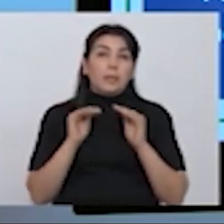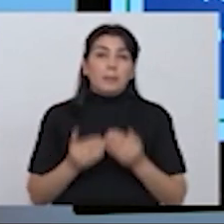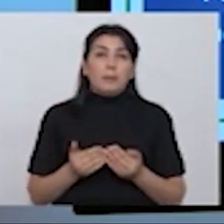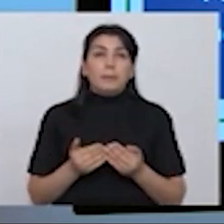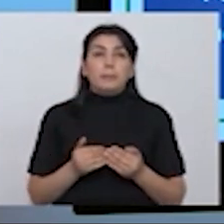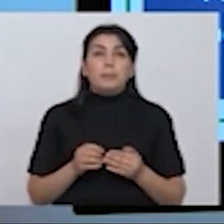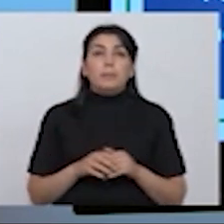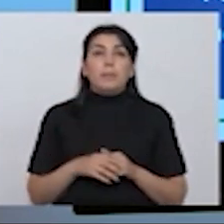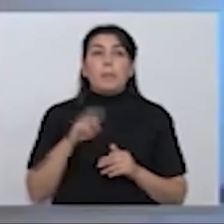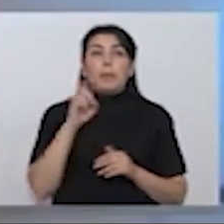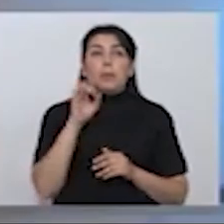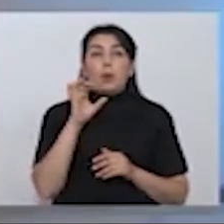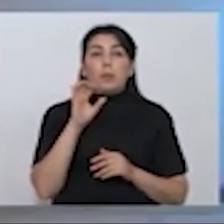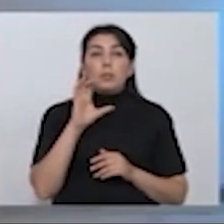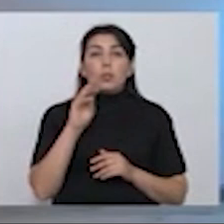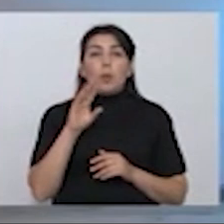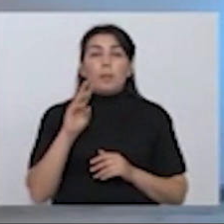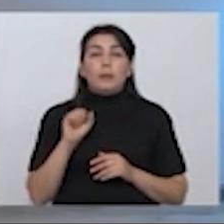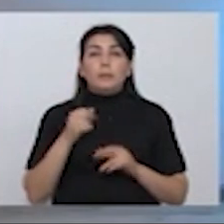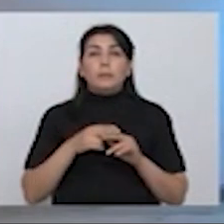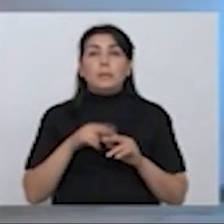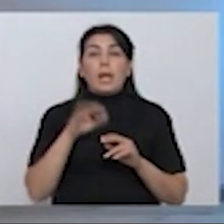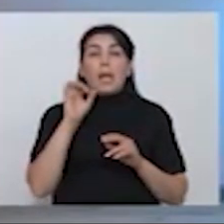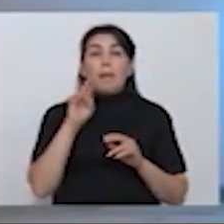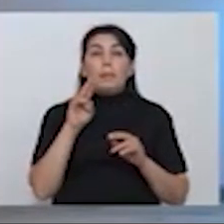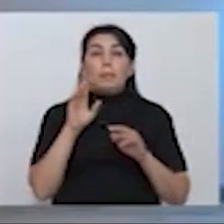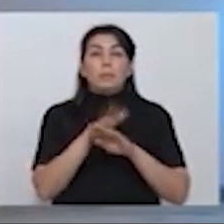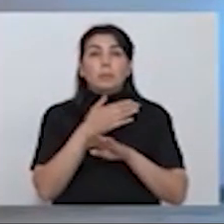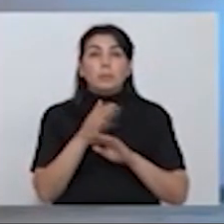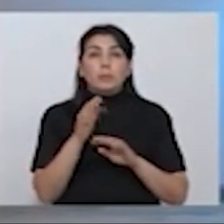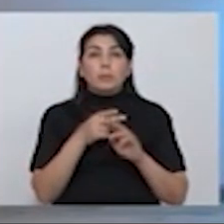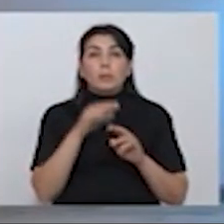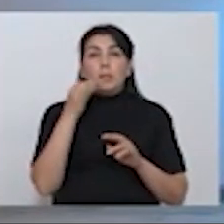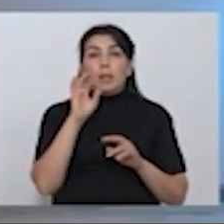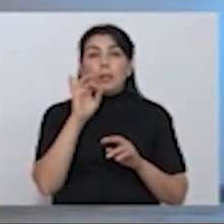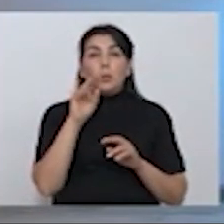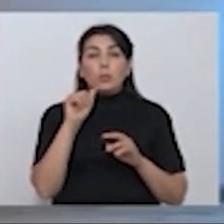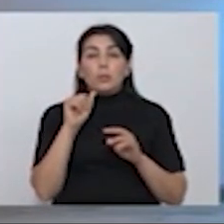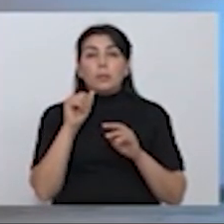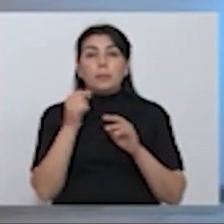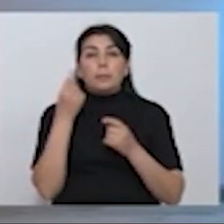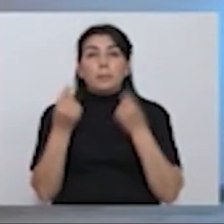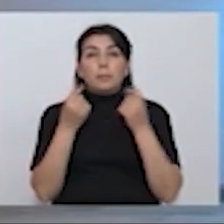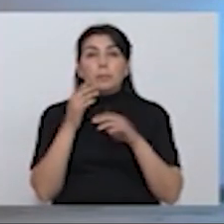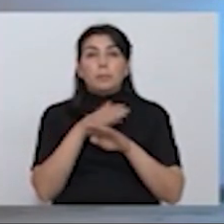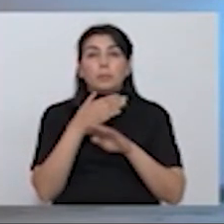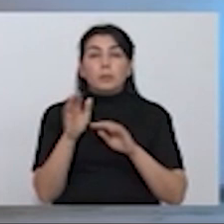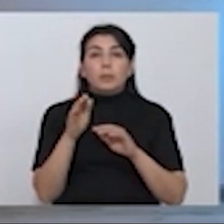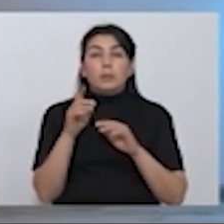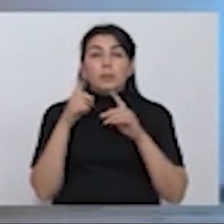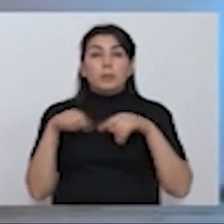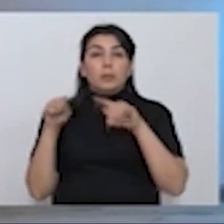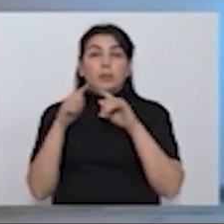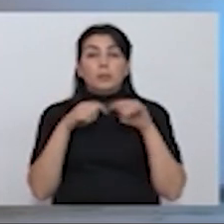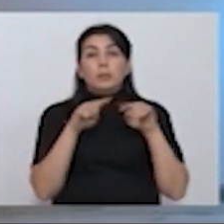kamaydi. Xromosoma spirallari yechiladi, yadro qobig'i va yadrocha paydo bo'ladi. Karyokinez, ya'ni